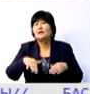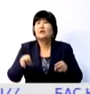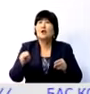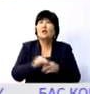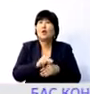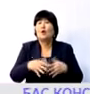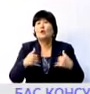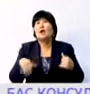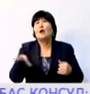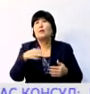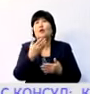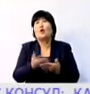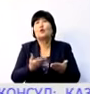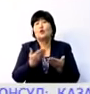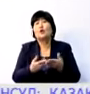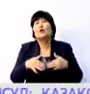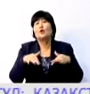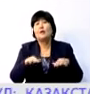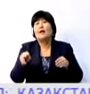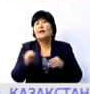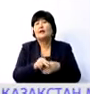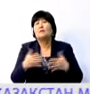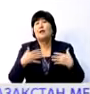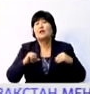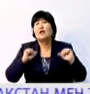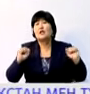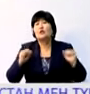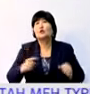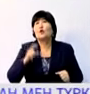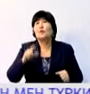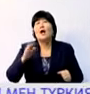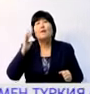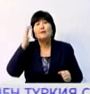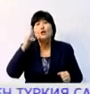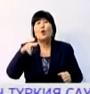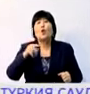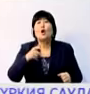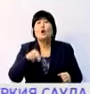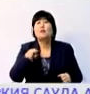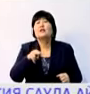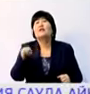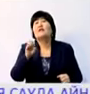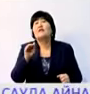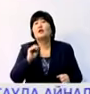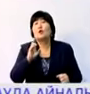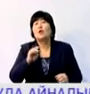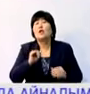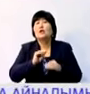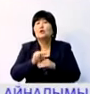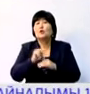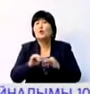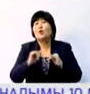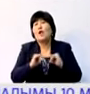оңалту шараларының барлық түрлері ұйымдастырылған. Емдік дене шынықтыру мамандарымен бірге психолог, логопед, дефектологтар түзету дамыту жұмыстарын